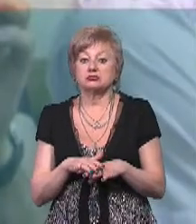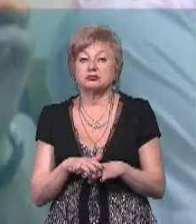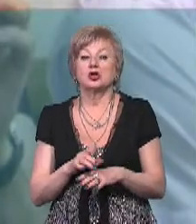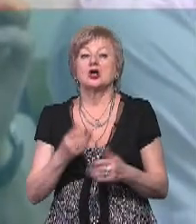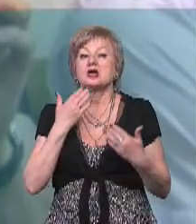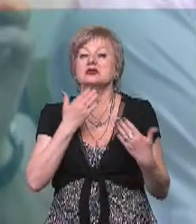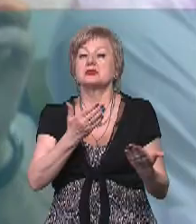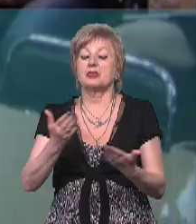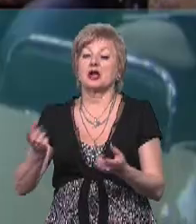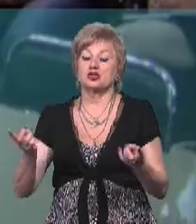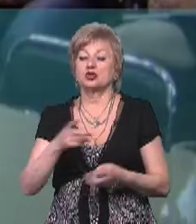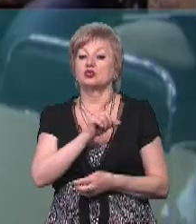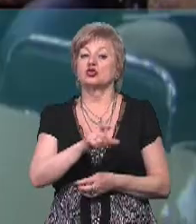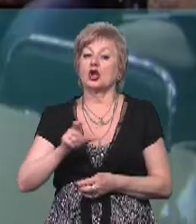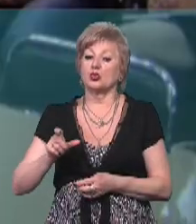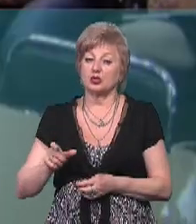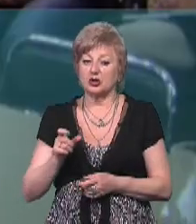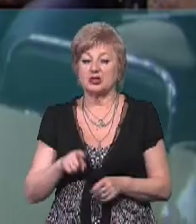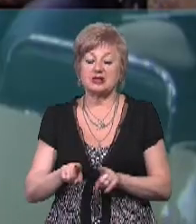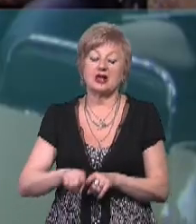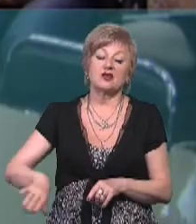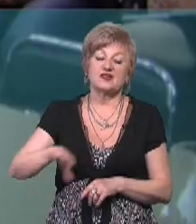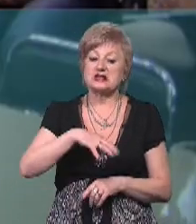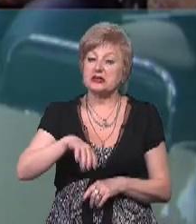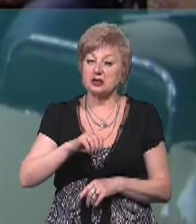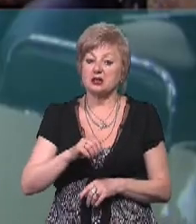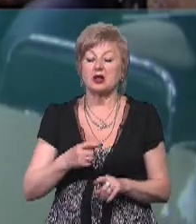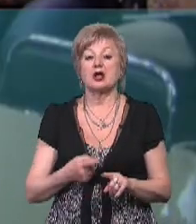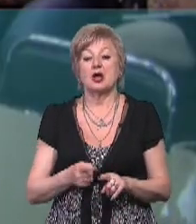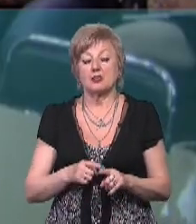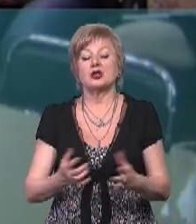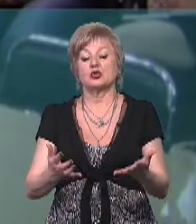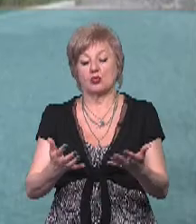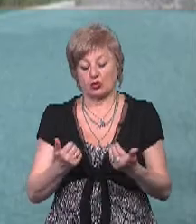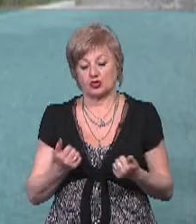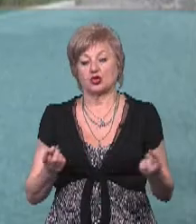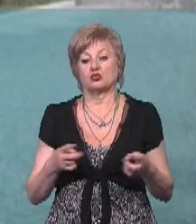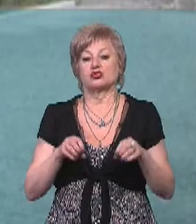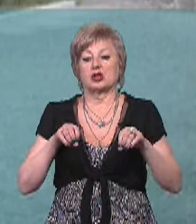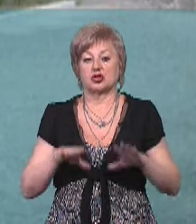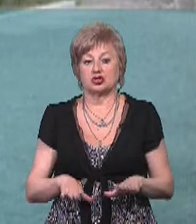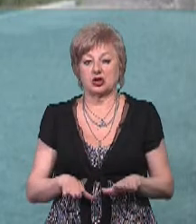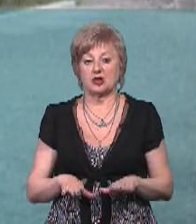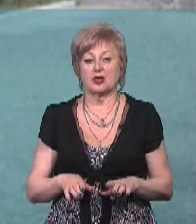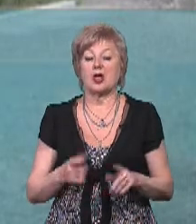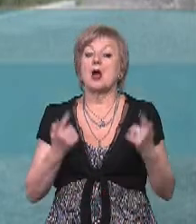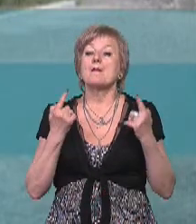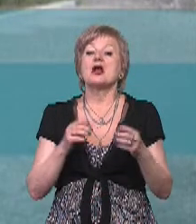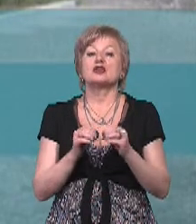питати мешканців та фахівців і приймати відповідні рішення. Саме великі проблеми